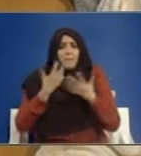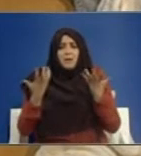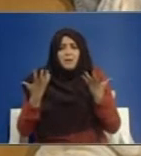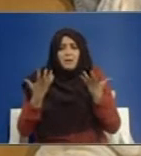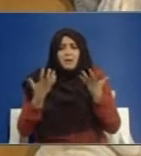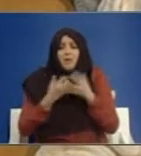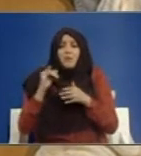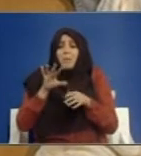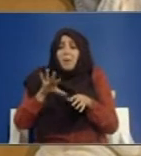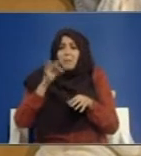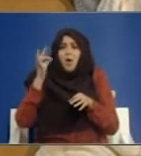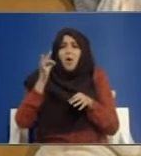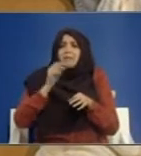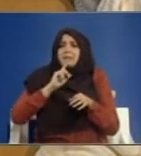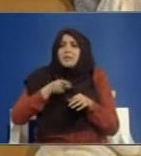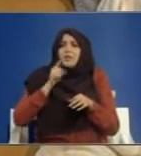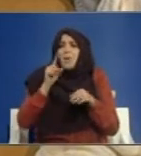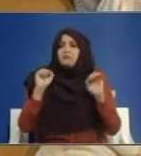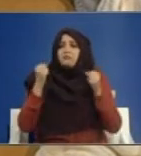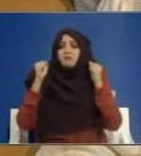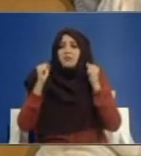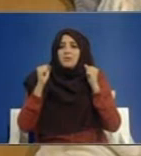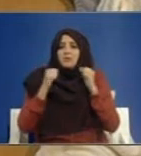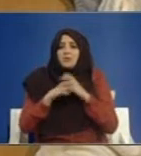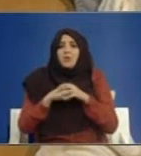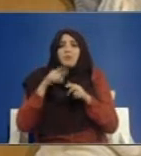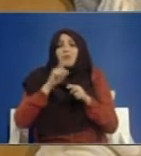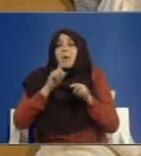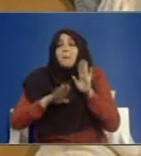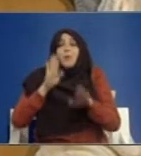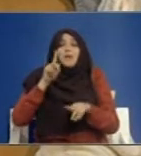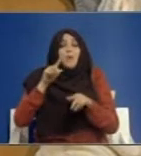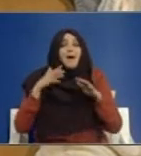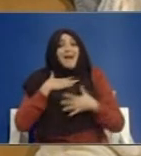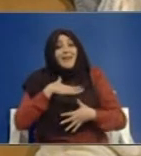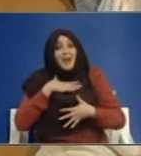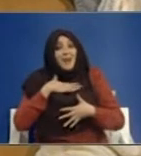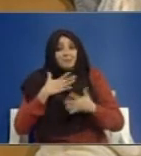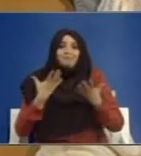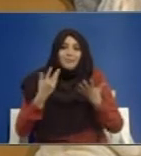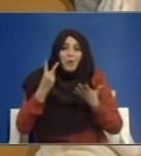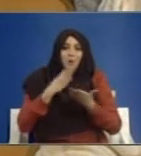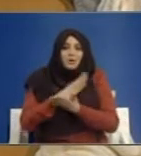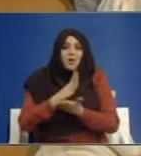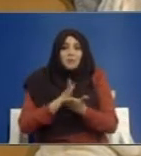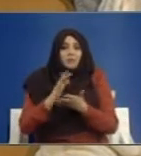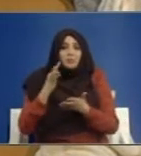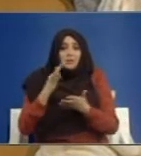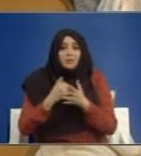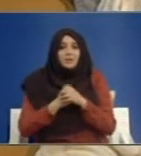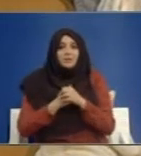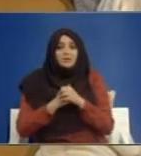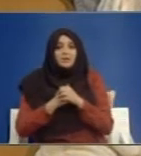ما تاخذش قرار وانت غضبان. ايه. وما توعدش وانت فرحان. مهم. إيه؟ نعم. ايه فعلا.